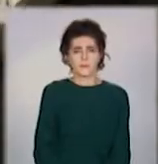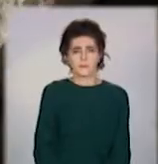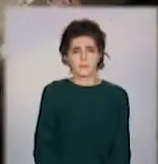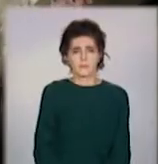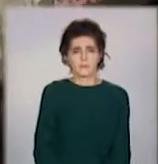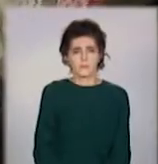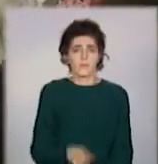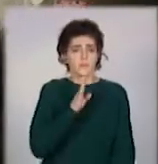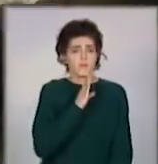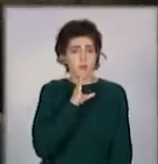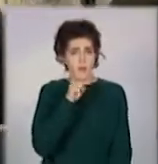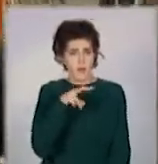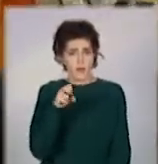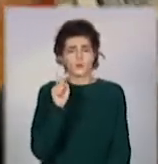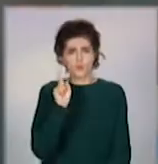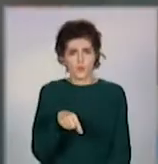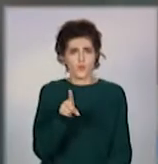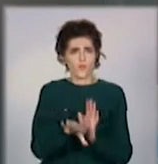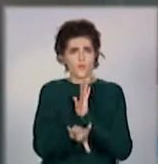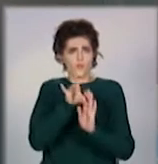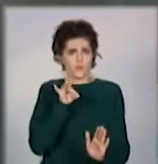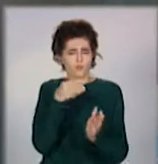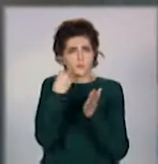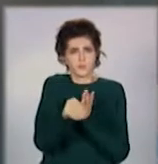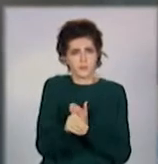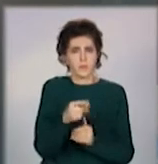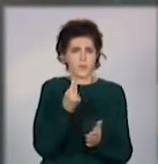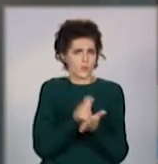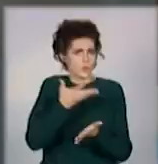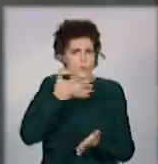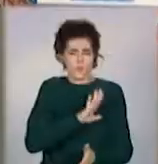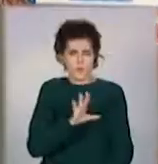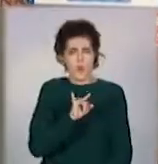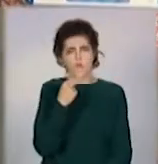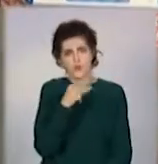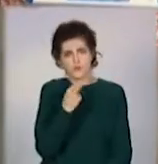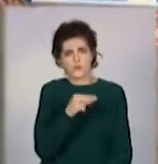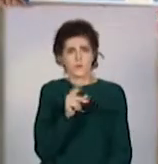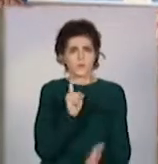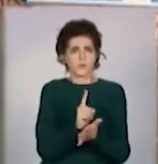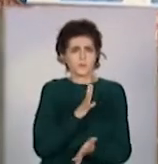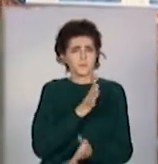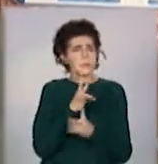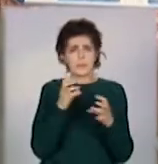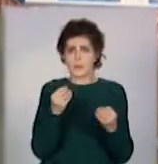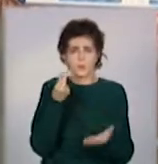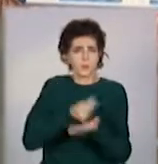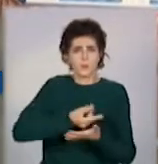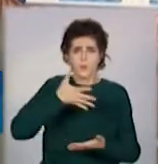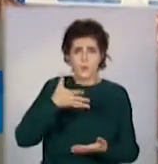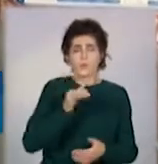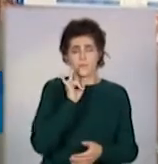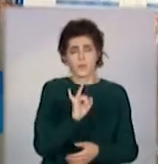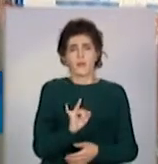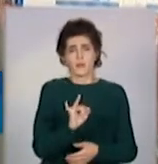Ось і пані Алла обрала саме такий. Підкупила співвідношення – ціна-якість. Це має бути і недорого, і